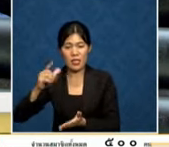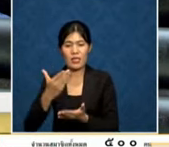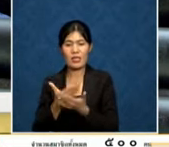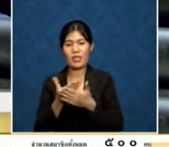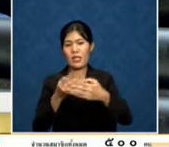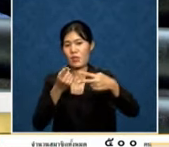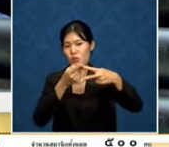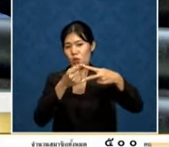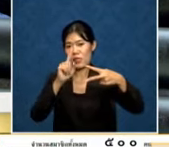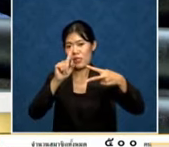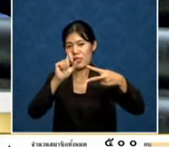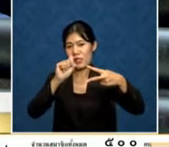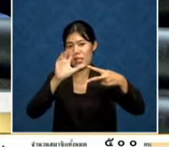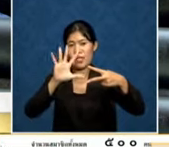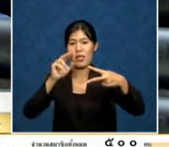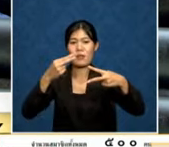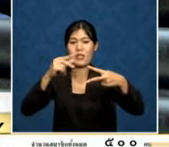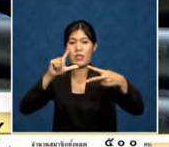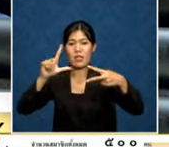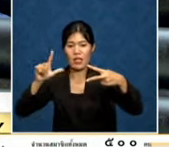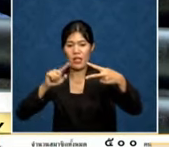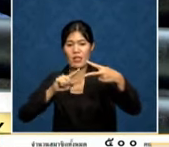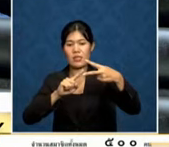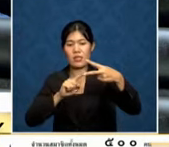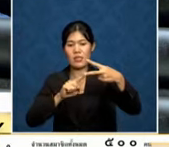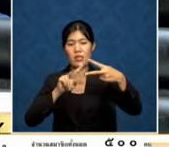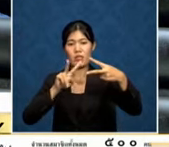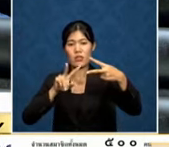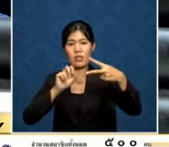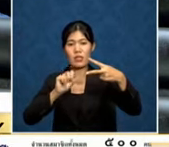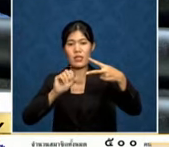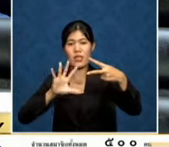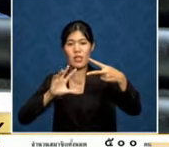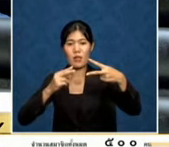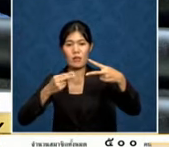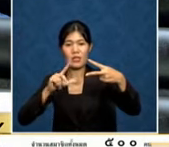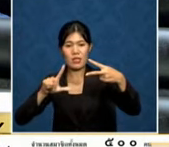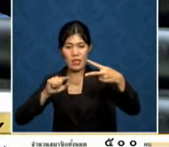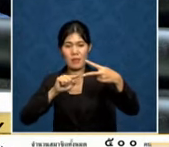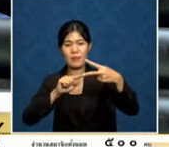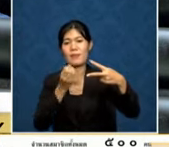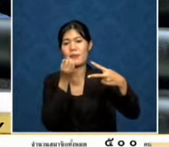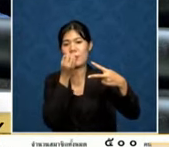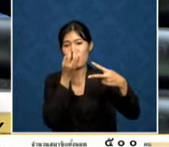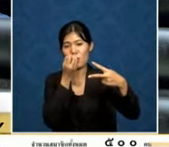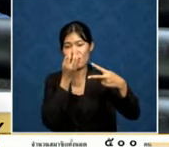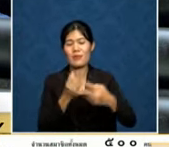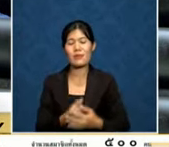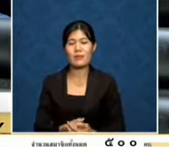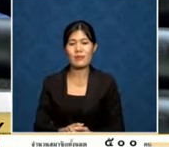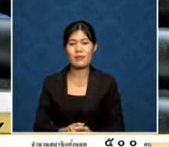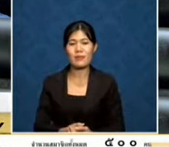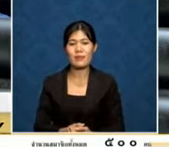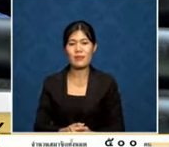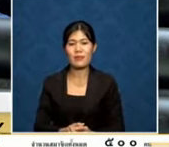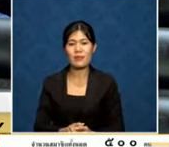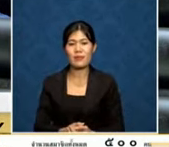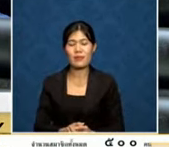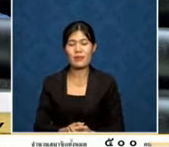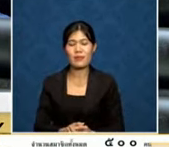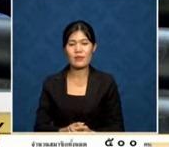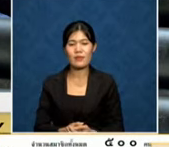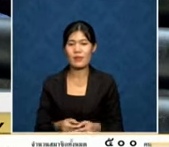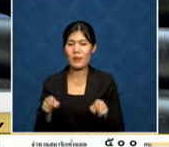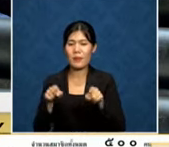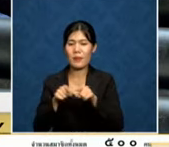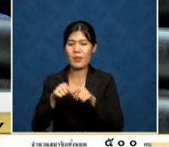ล้านที่เหลืออีก 250,000ล้านนั้นจ่ายดอกเบี้ยครับนี่เสมือนกับว่าประเทศประเทศไทยของเรา